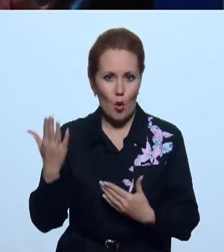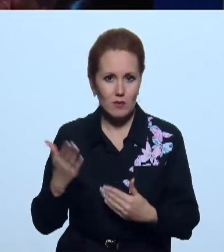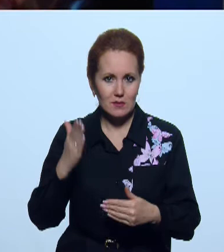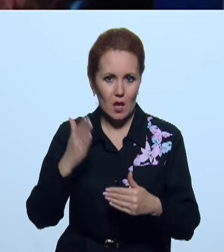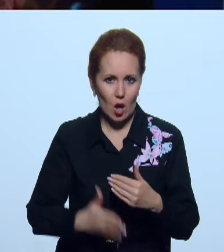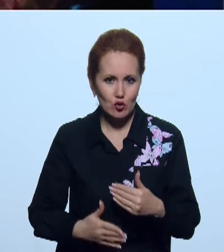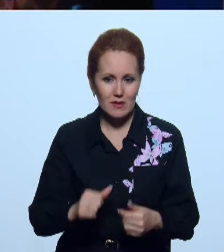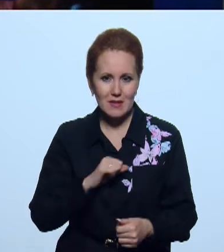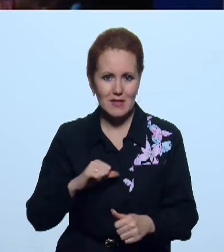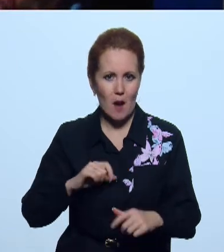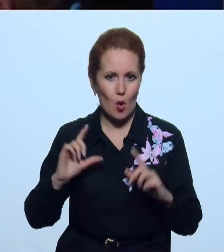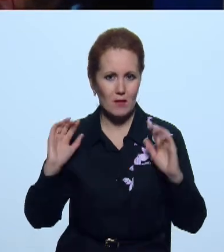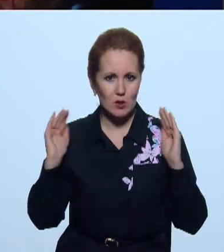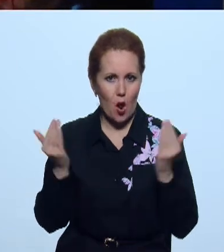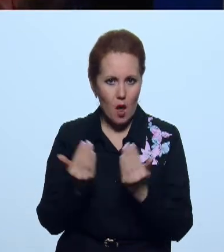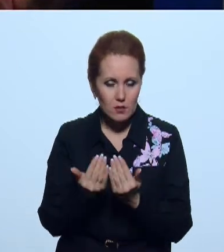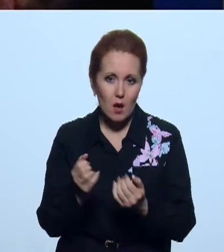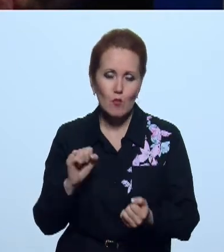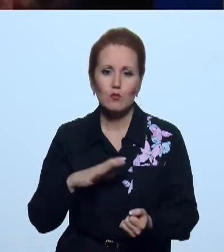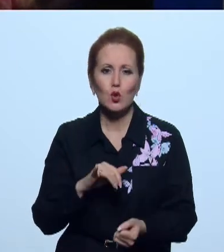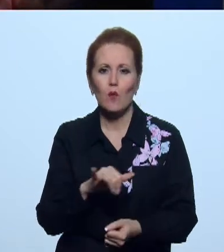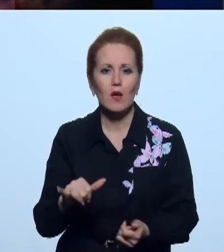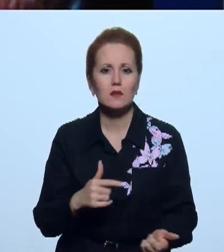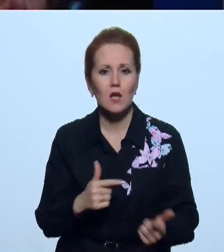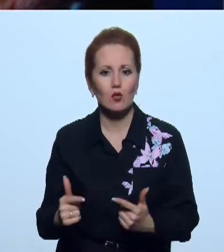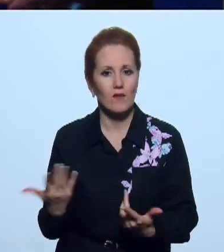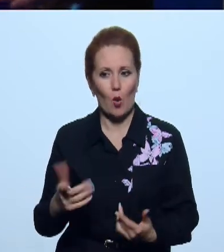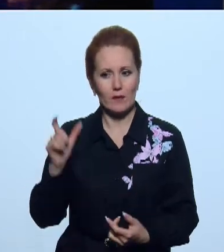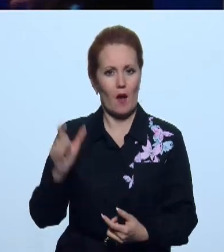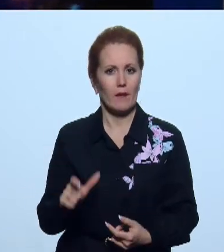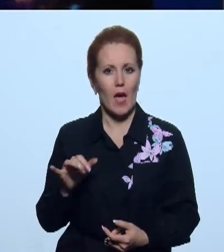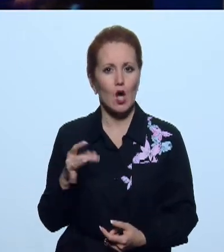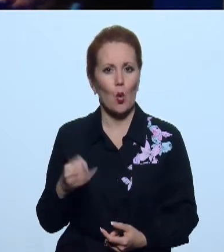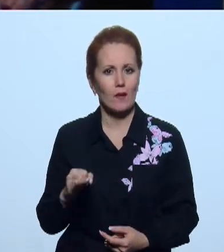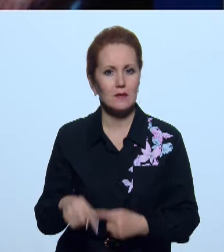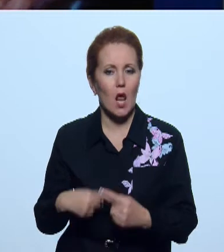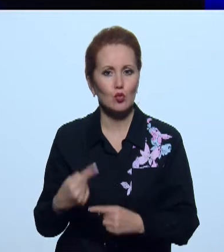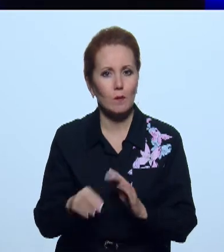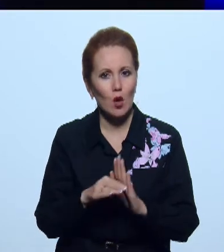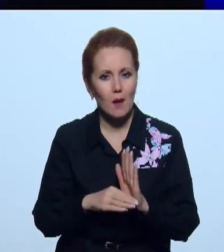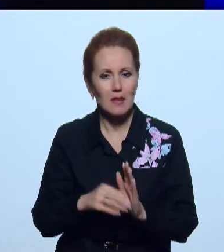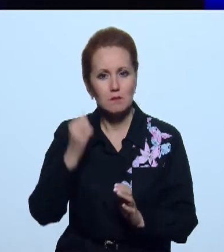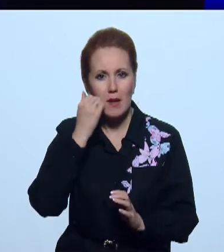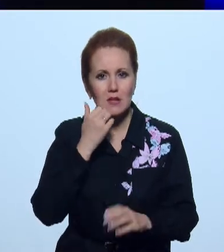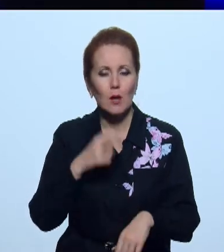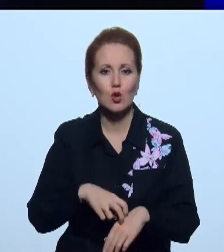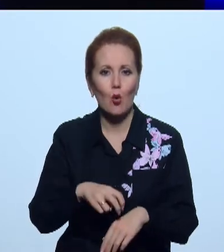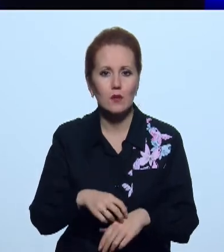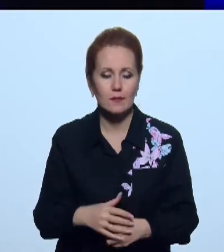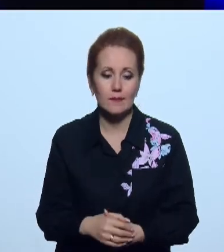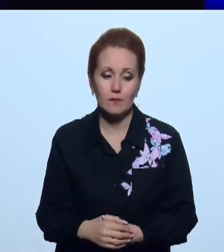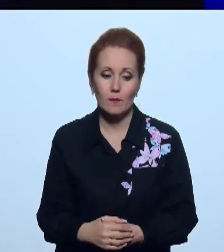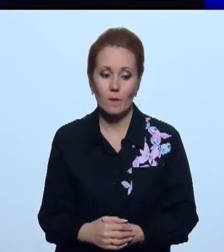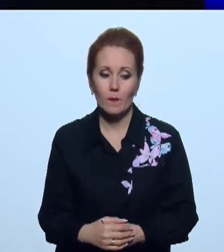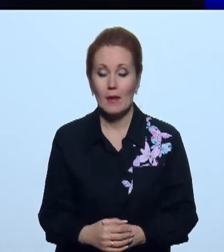заканчивается самоизоляция, может быть, уже готов какой-то герой следующий. Программы «Спасибо, доктор». Вот об этом расскажите, ну, пожалуйста.